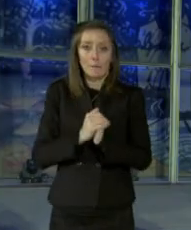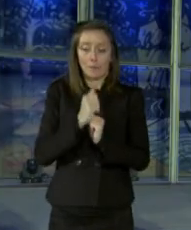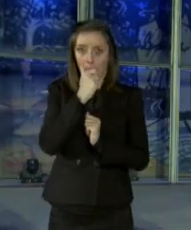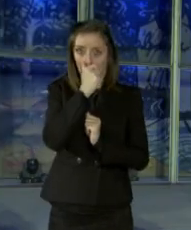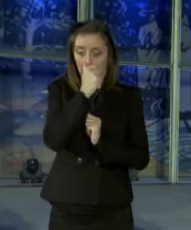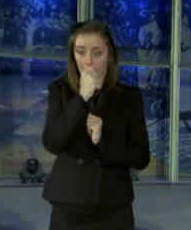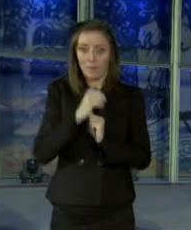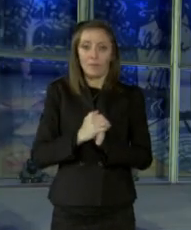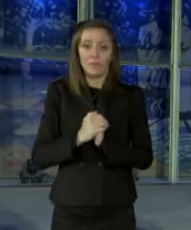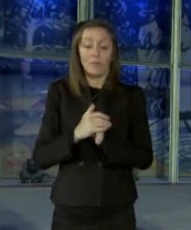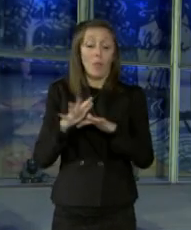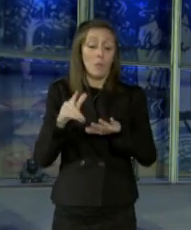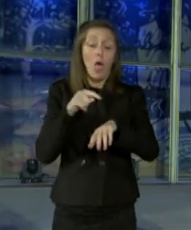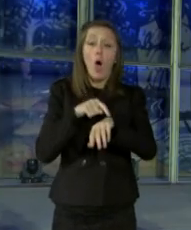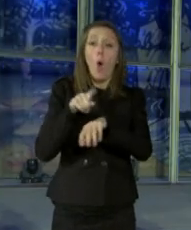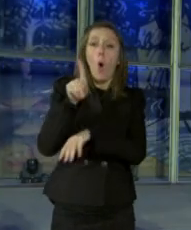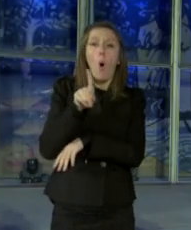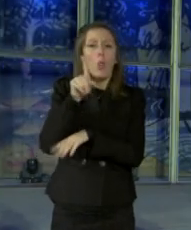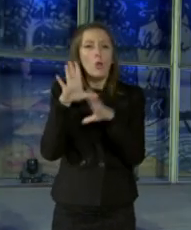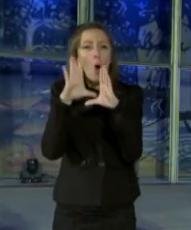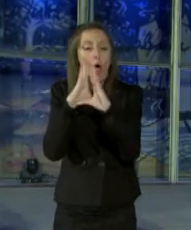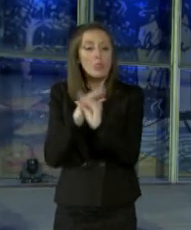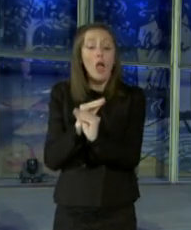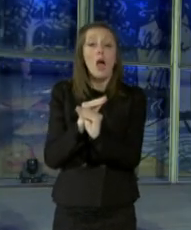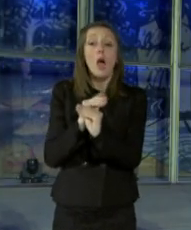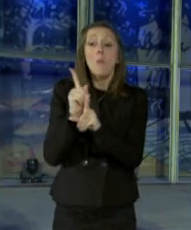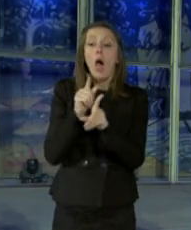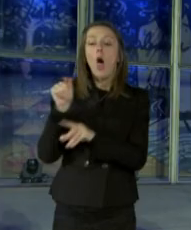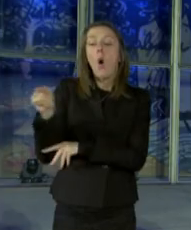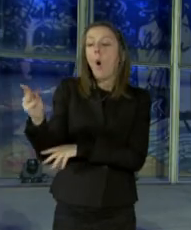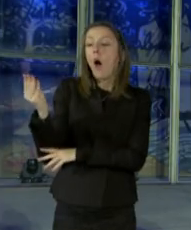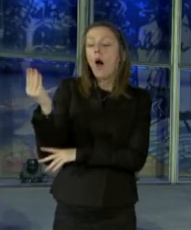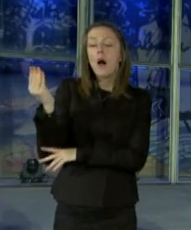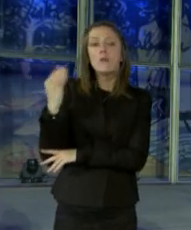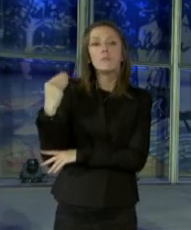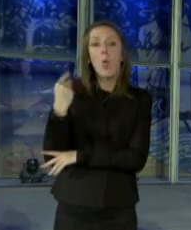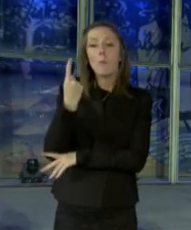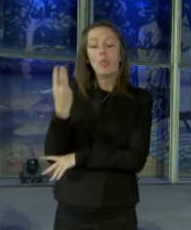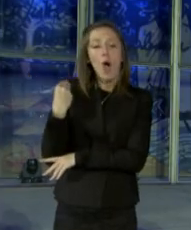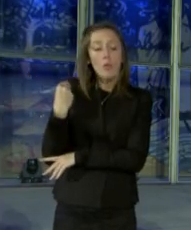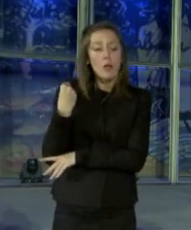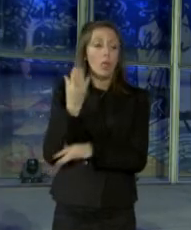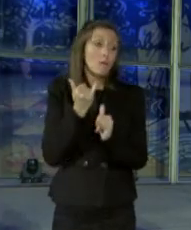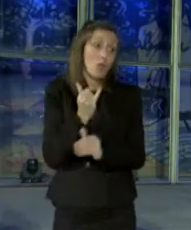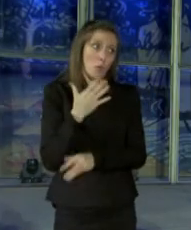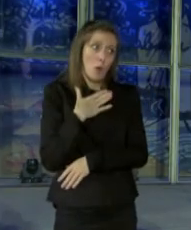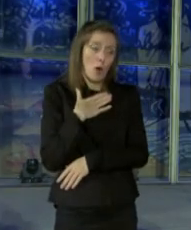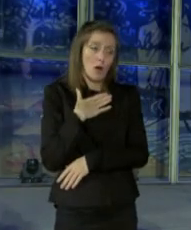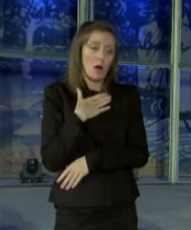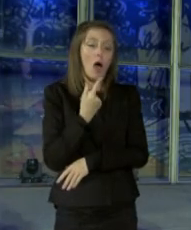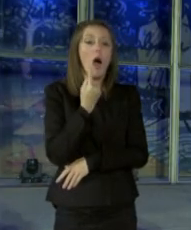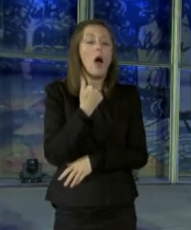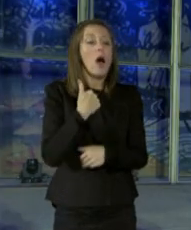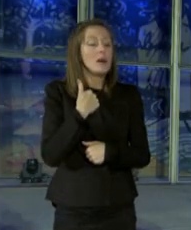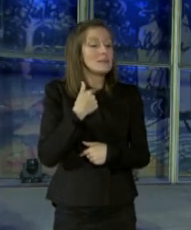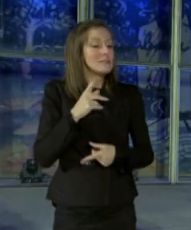era l'una quando mi ha kiesto senti figlio mio io qui